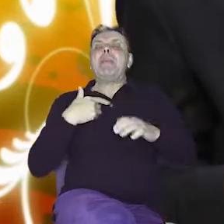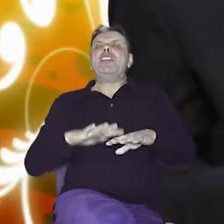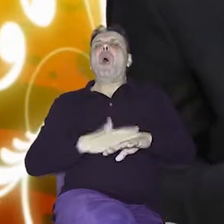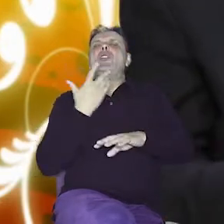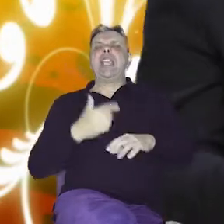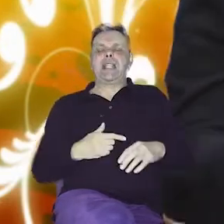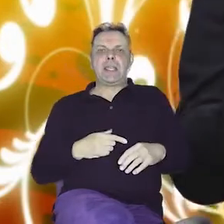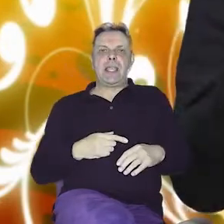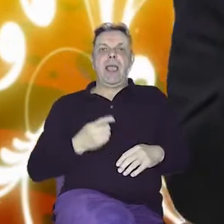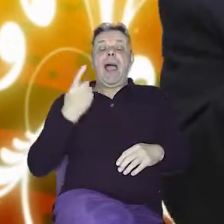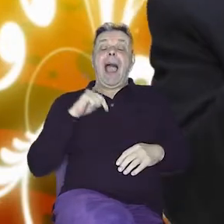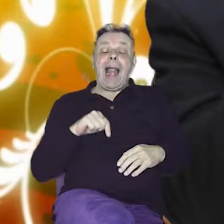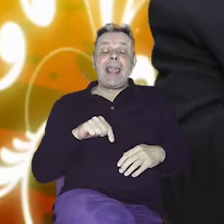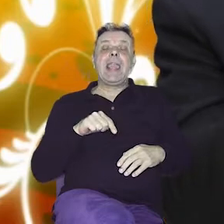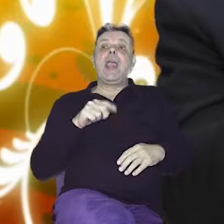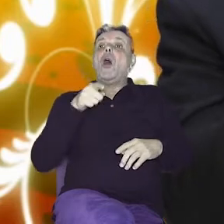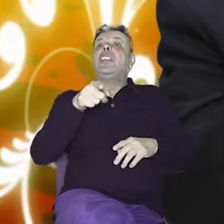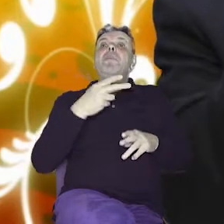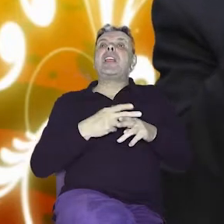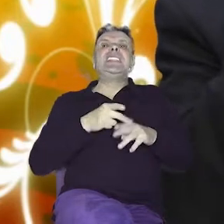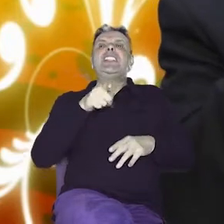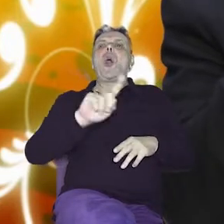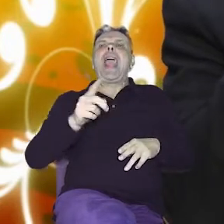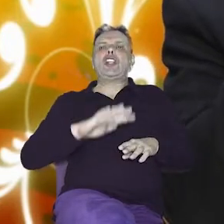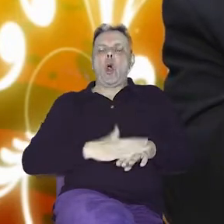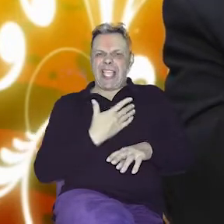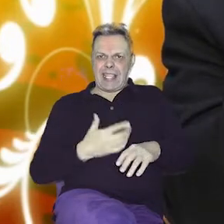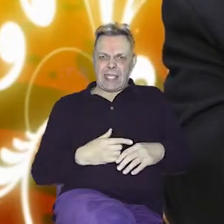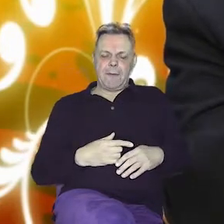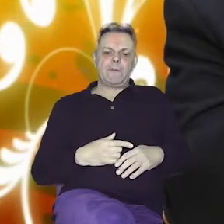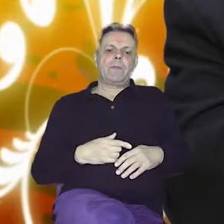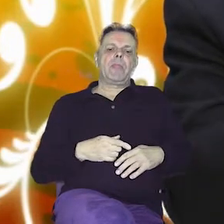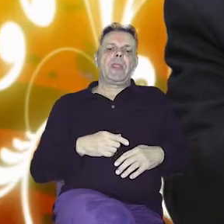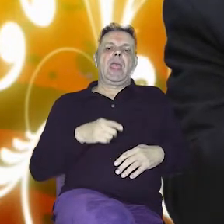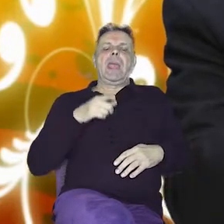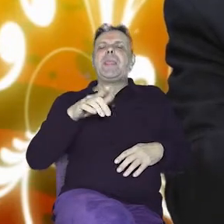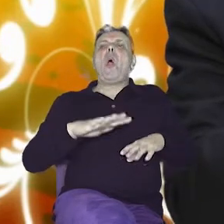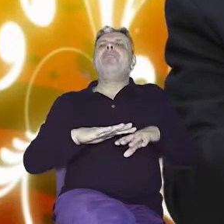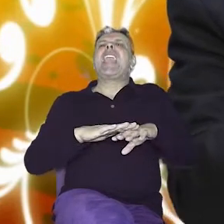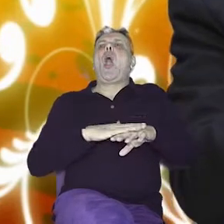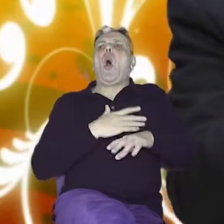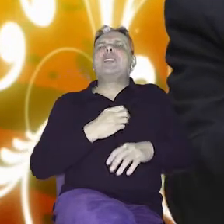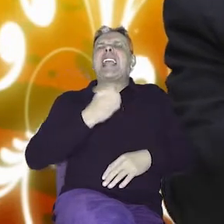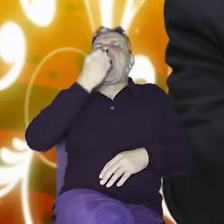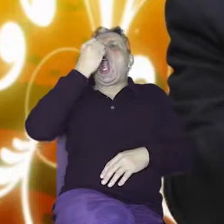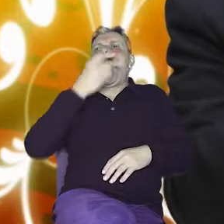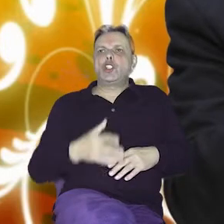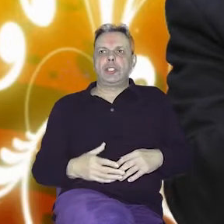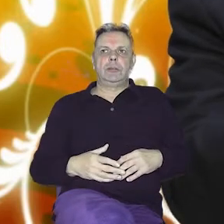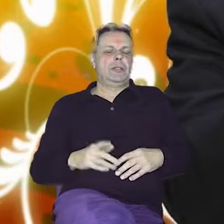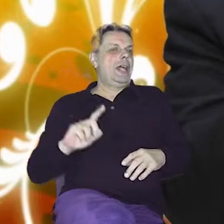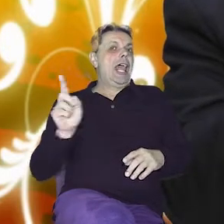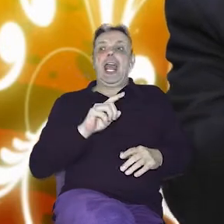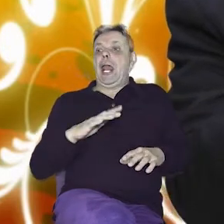Oni to neće osjetiti. I oni moraju biti svjesni zapravo da je njihov osjet toliko loš ili ga uopće